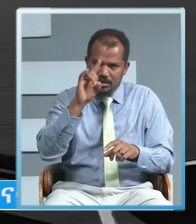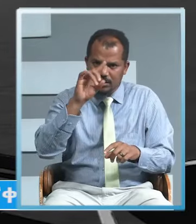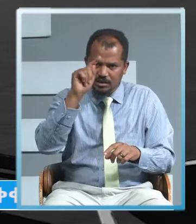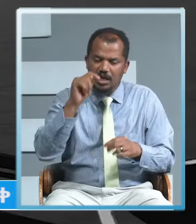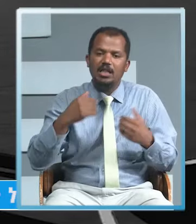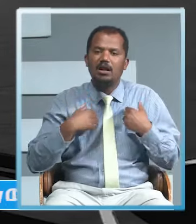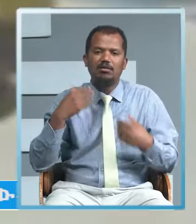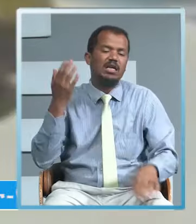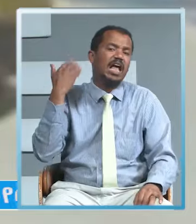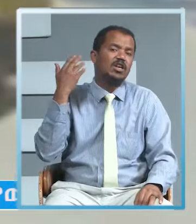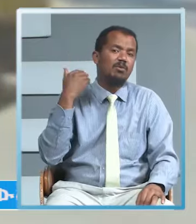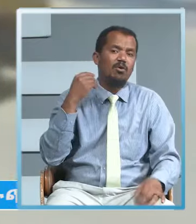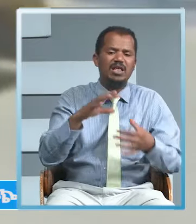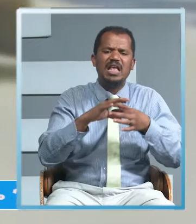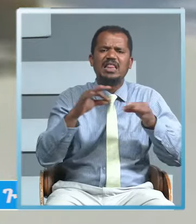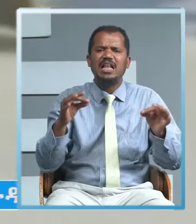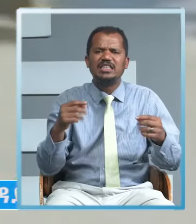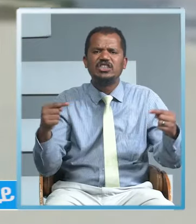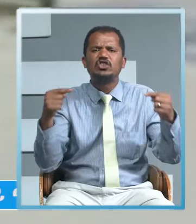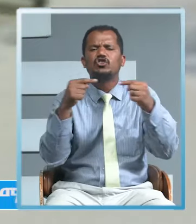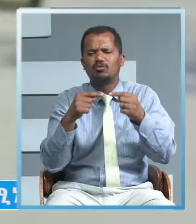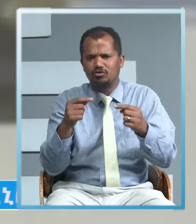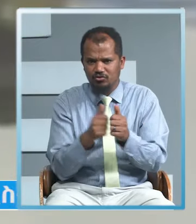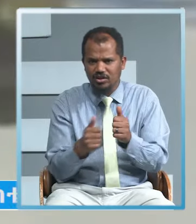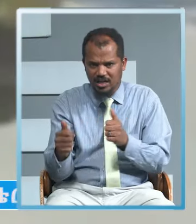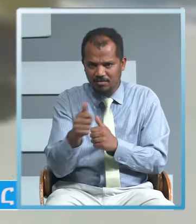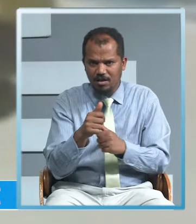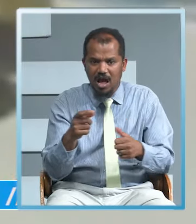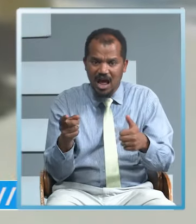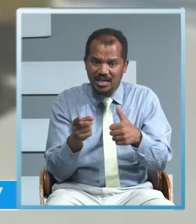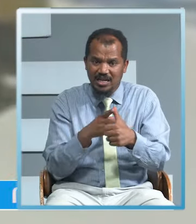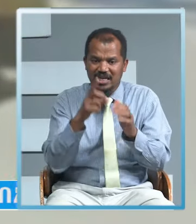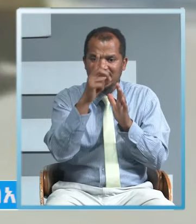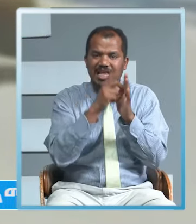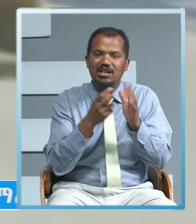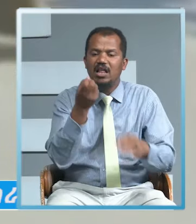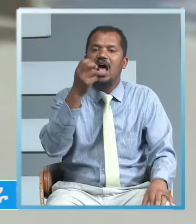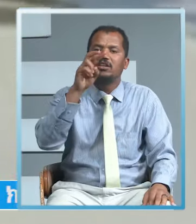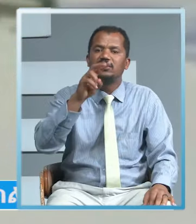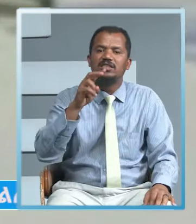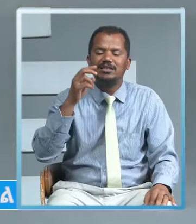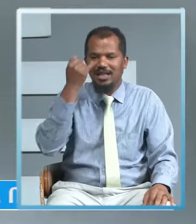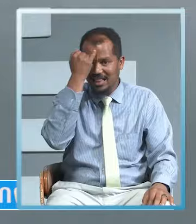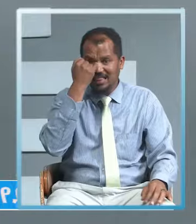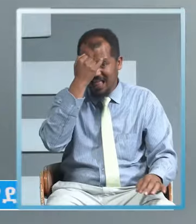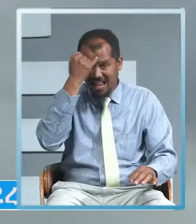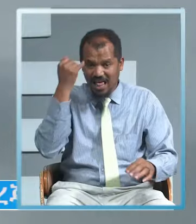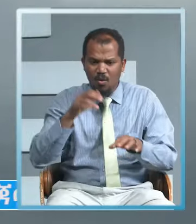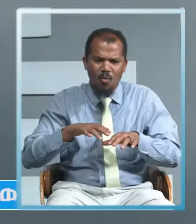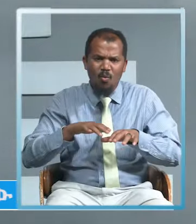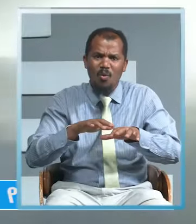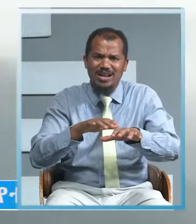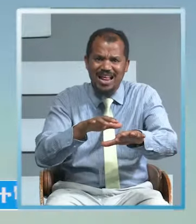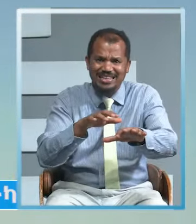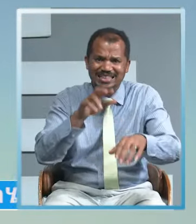አለው። ቀድሞ ነገር የታሪክ ግጥምጥሞሹ ይቀድማል። አንደኛ የካቲት 12 ፋሽስት ኢጣሊያ